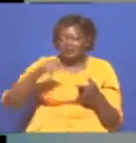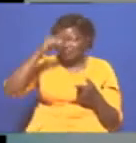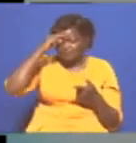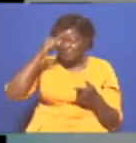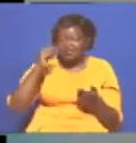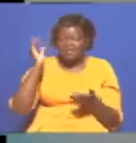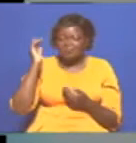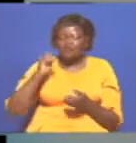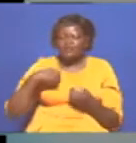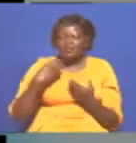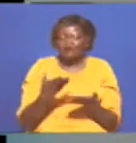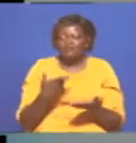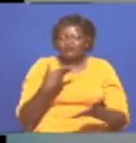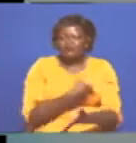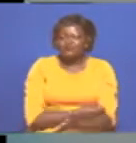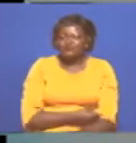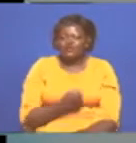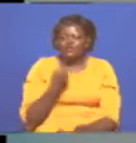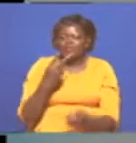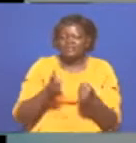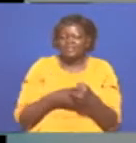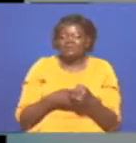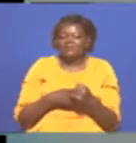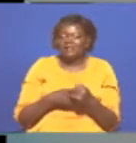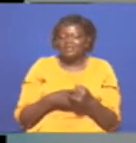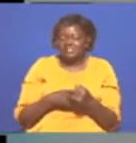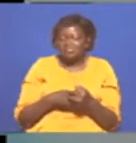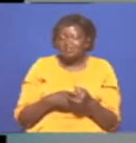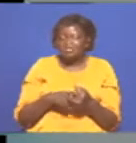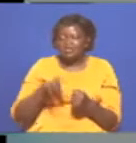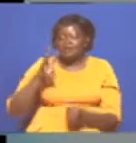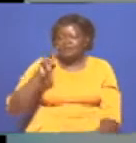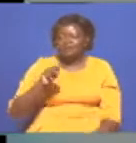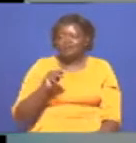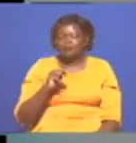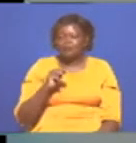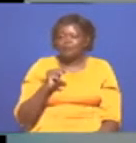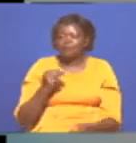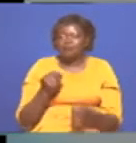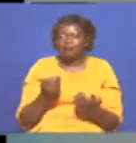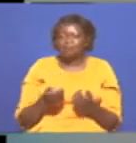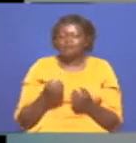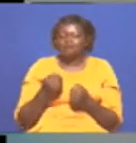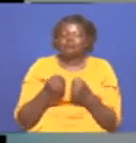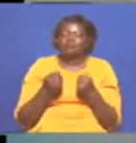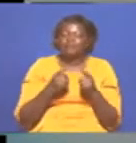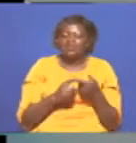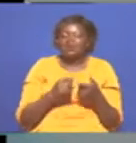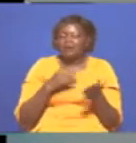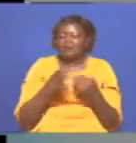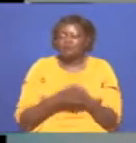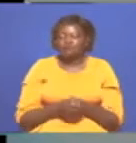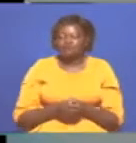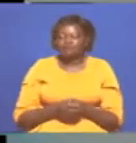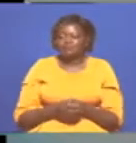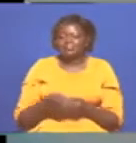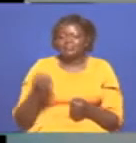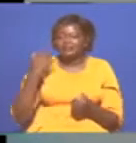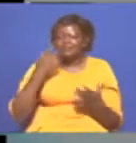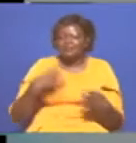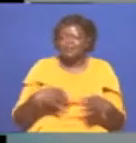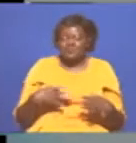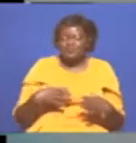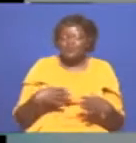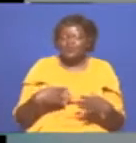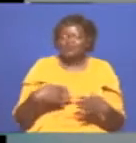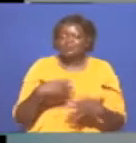ikitarajia kutoa chanjo milioni 27 ifikapo mwezi Juni mwaka huu. Jumla ya wagonjwa 455 wamelazwa katika hospitali